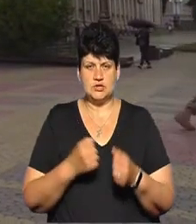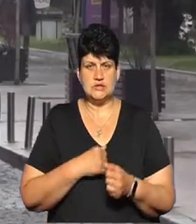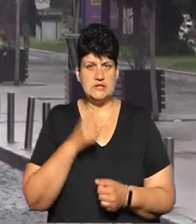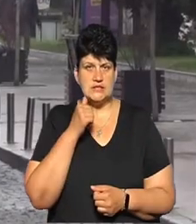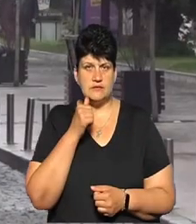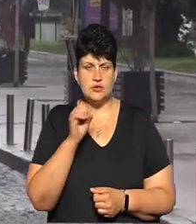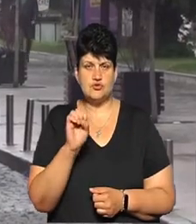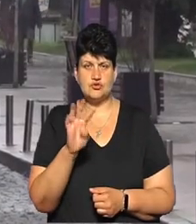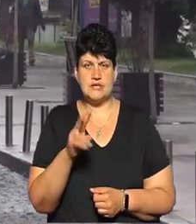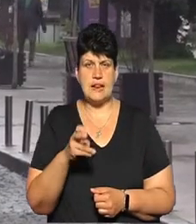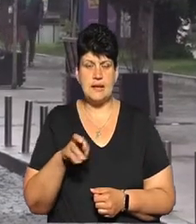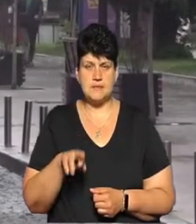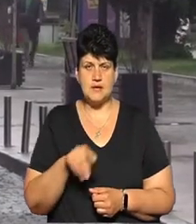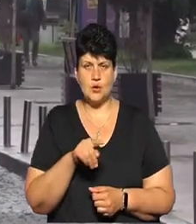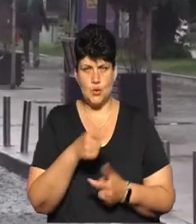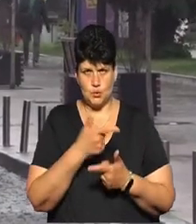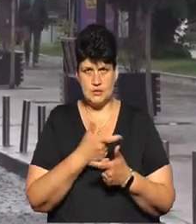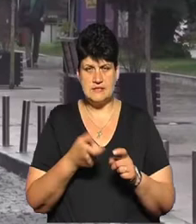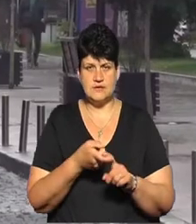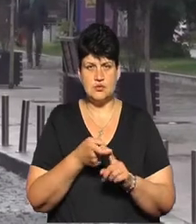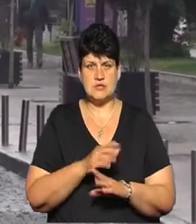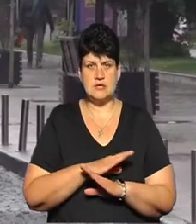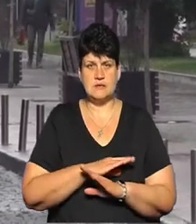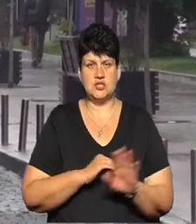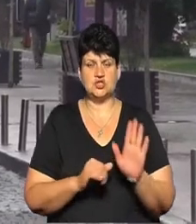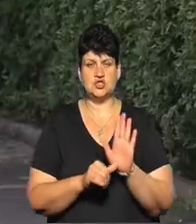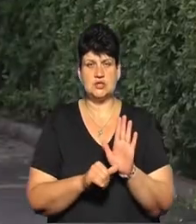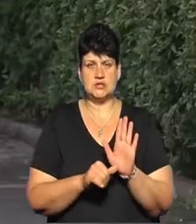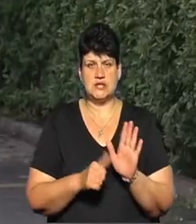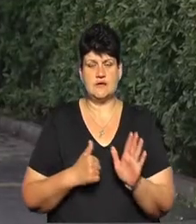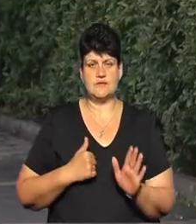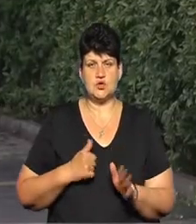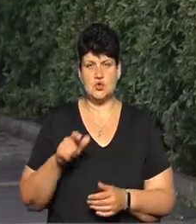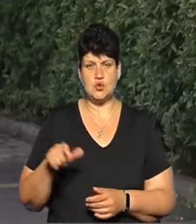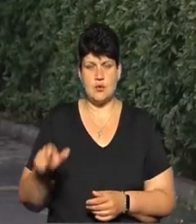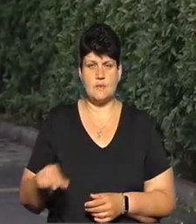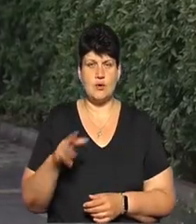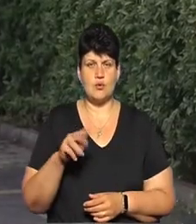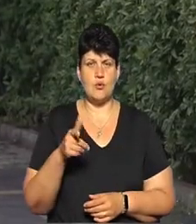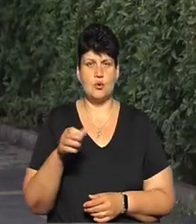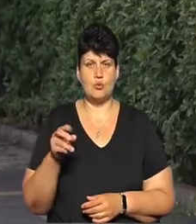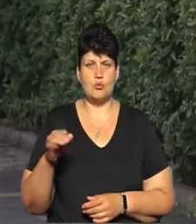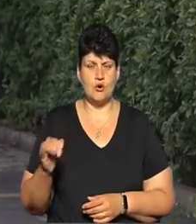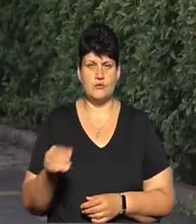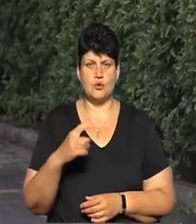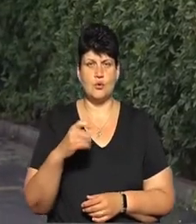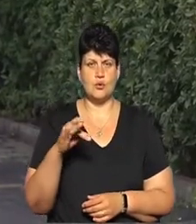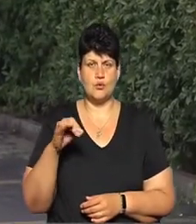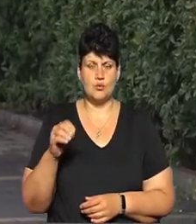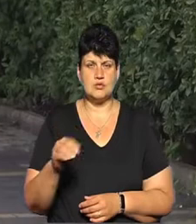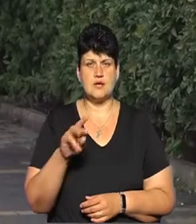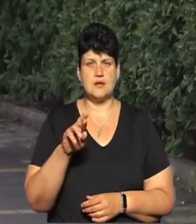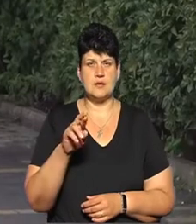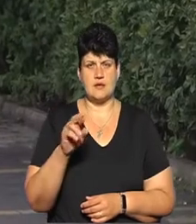14 липня. Його оголосили у зв'язку з загибелю 6 військовослужбовців – Миколи Голубовича, Олега Хруща, Олексія Єрмакова,